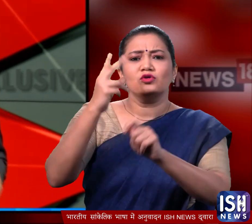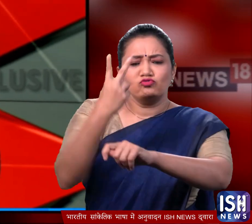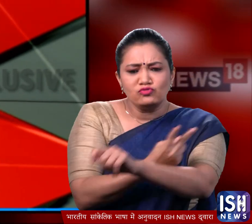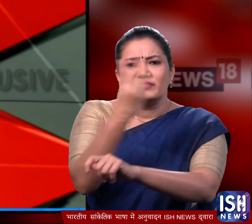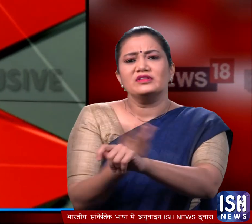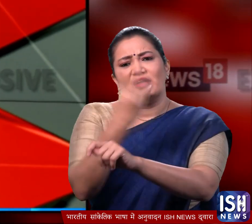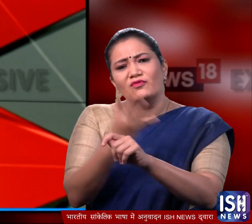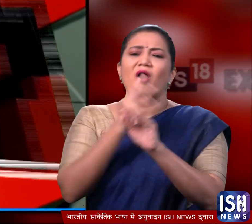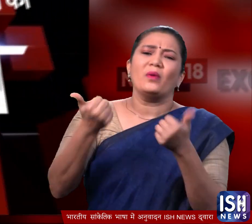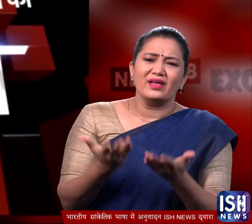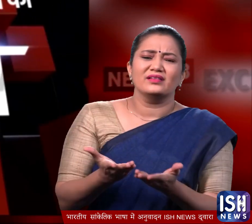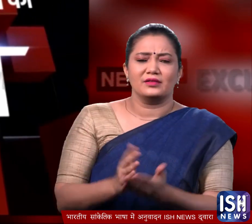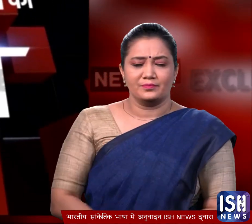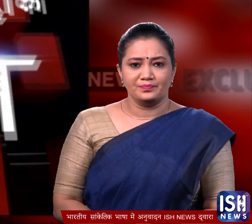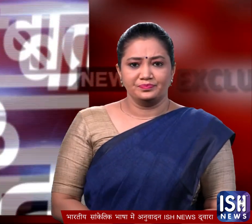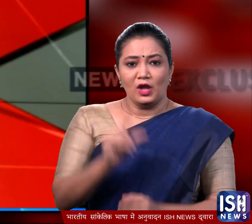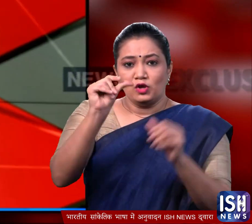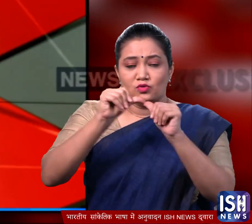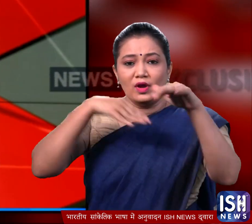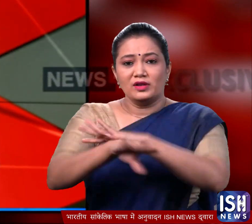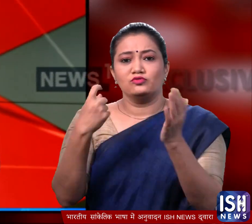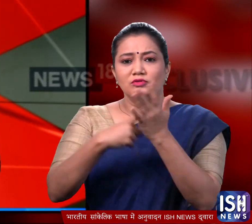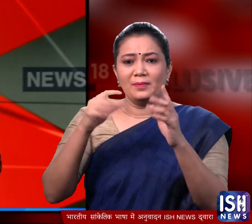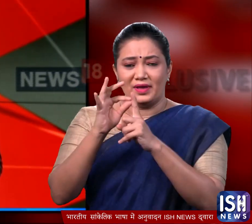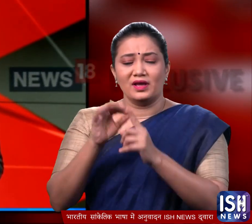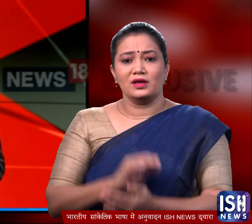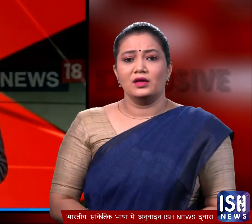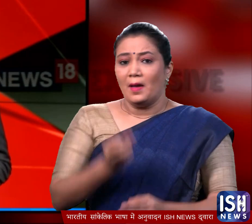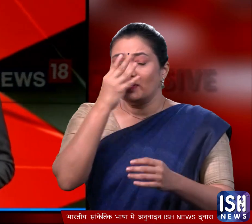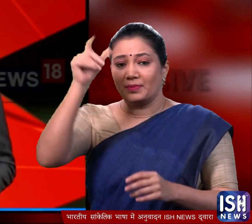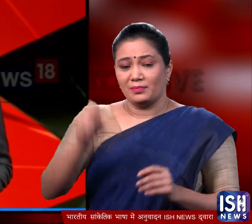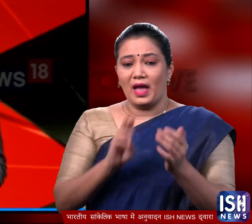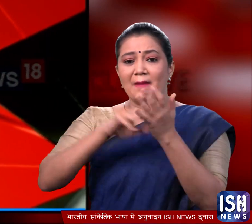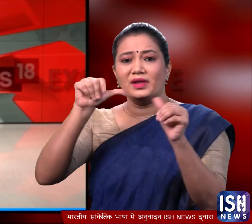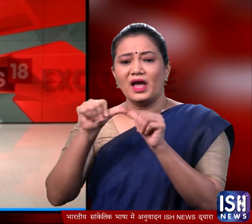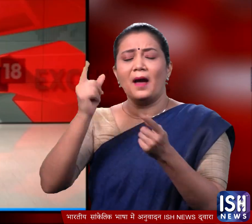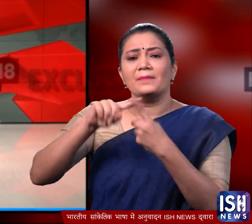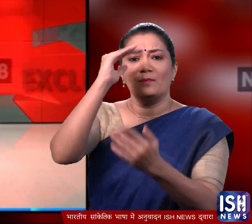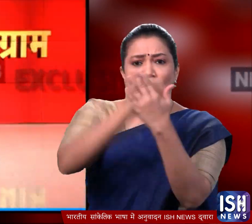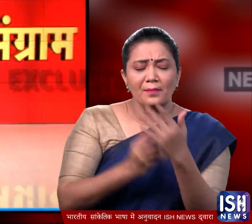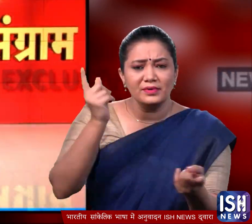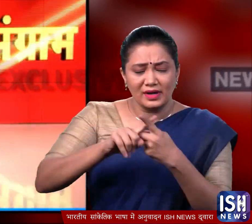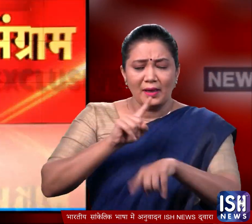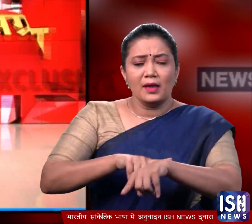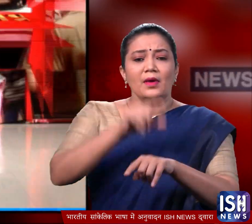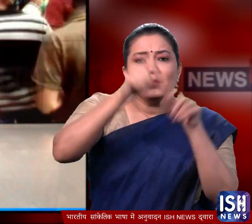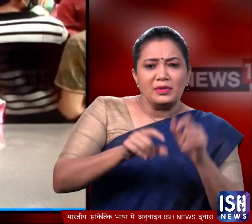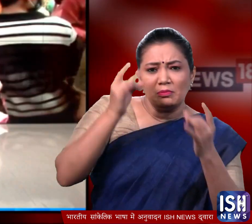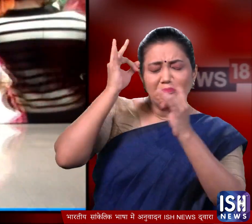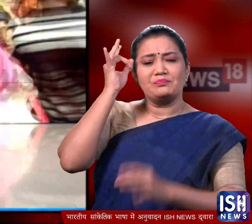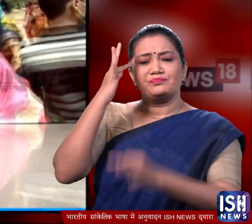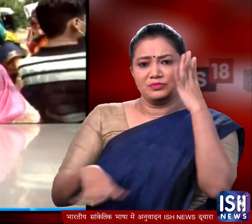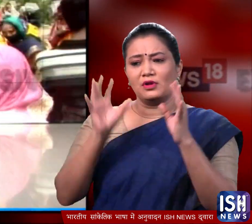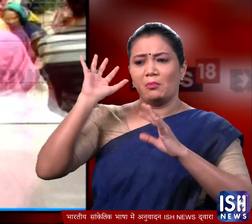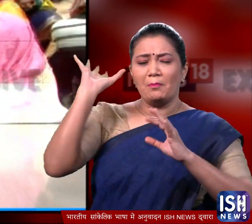में 2-4 घंटे का वक्त तो लगता ही है। उत्तराखंड के रुद्रप्रयाग में बीजेपी विधायक भरत सिंह चौधरी को एक कार्यक्रम के दौरान कुछ लोगों के गुस्से का सामना